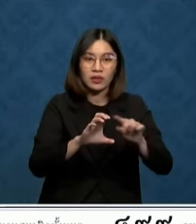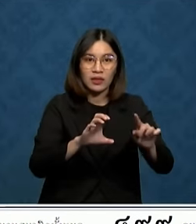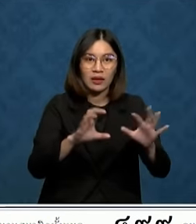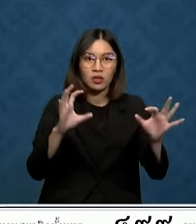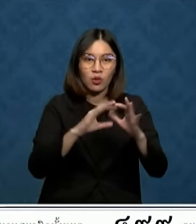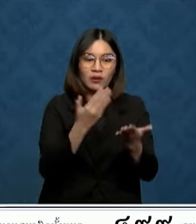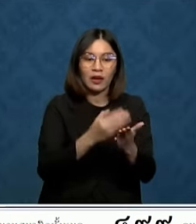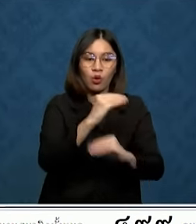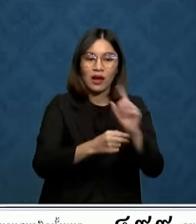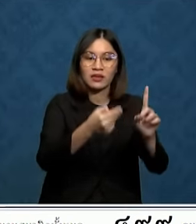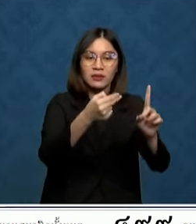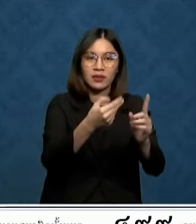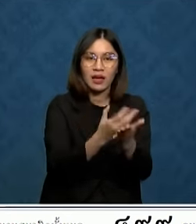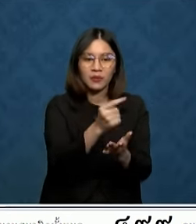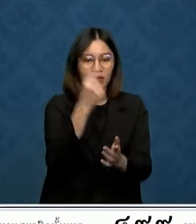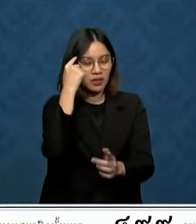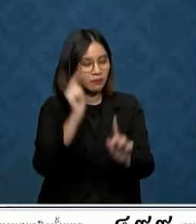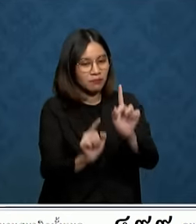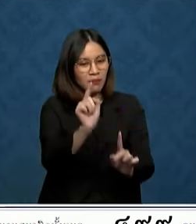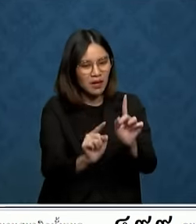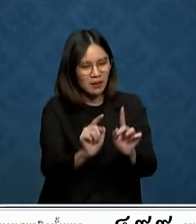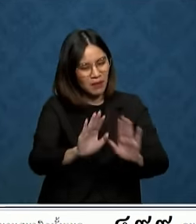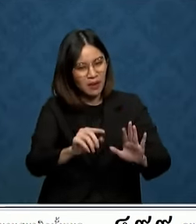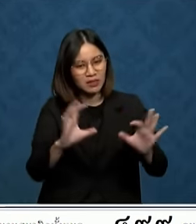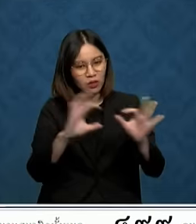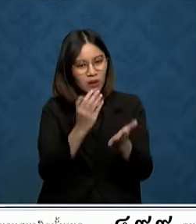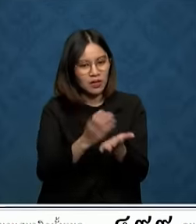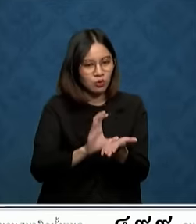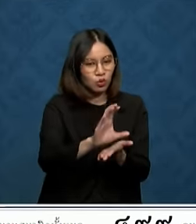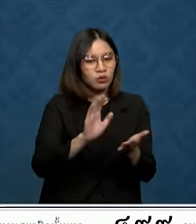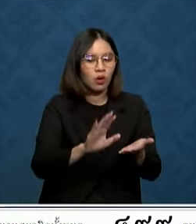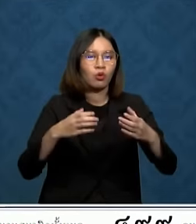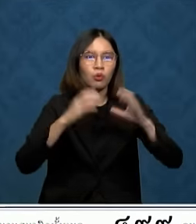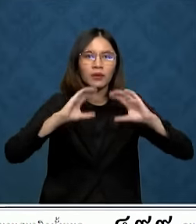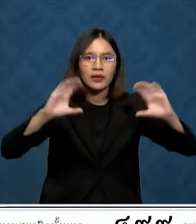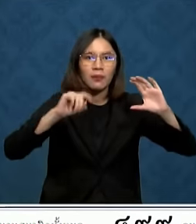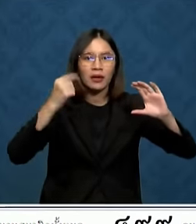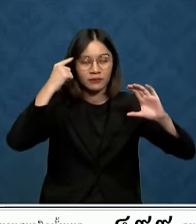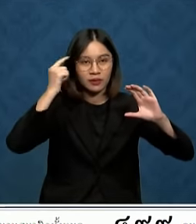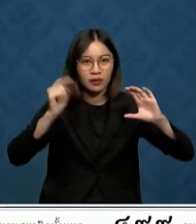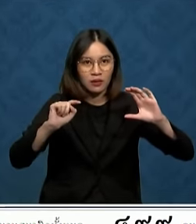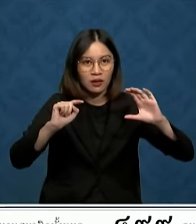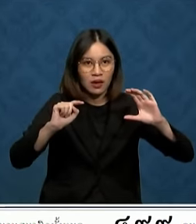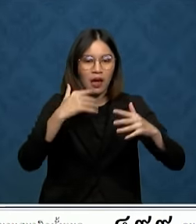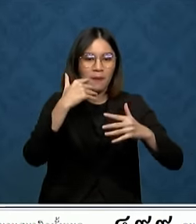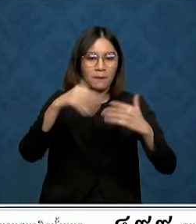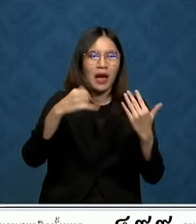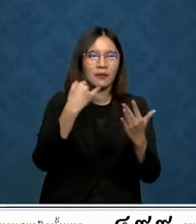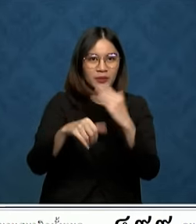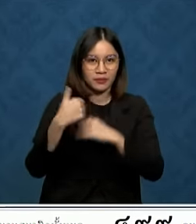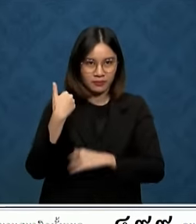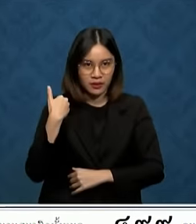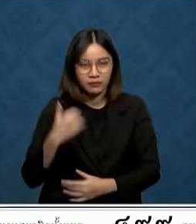ของดิจิ walletไปใช้ในการประมาณการในเรื่องของการเอ่อลงทุนภาครัฐเนี่ยมันจะมันจะผิดพลาดกันไปหมด